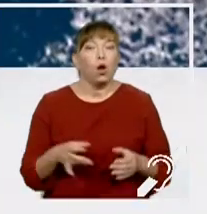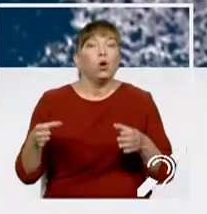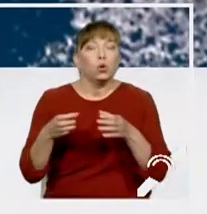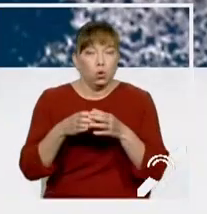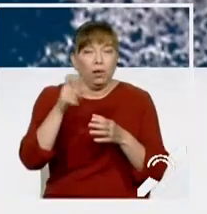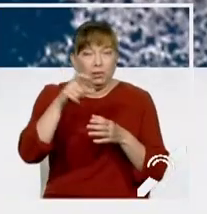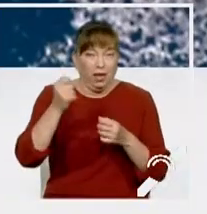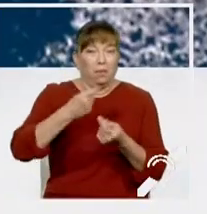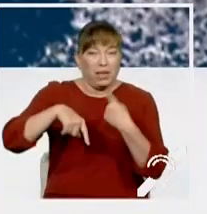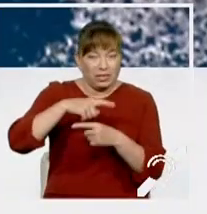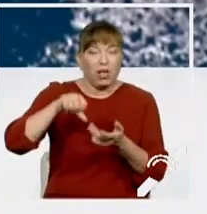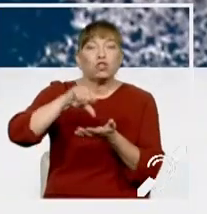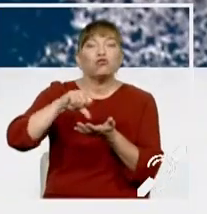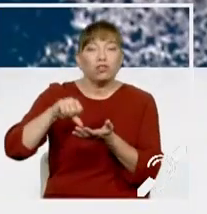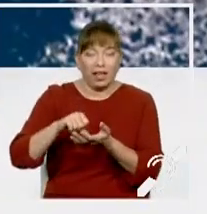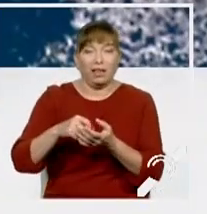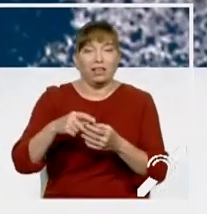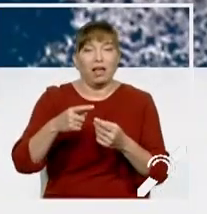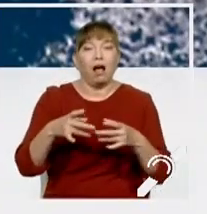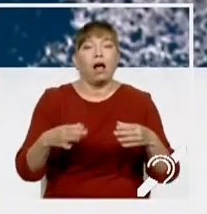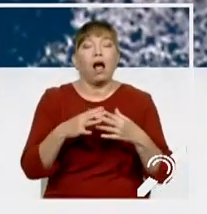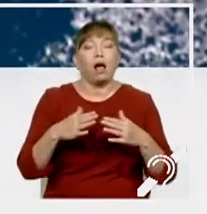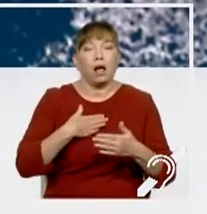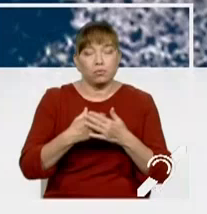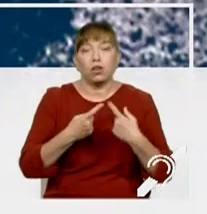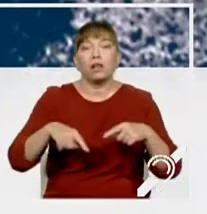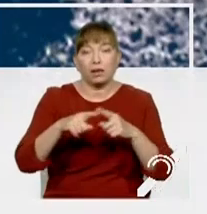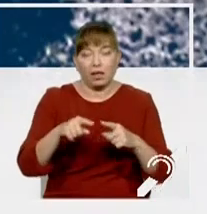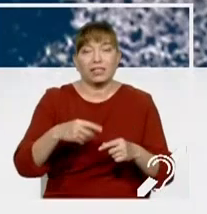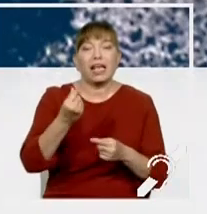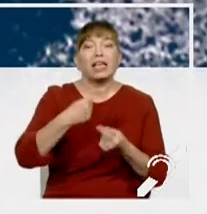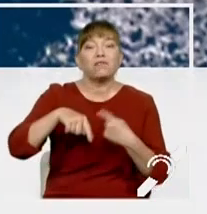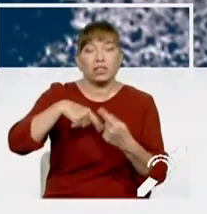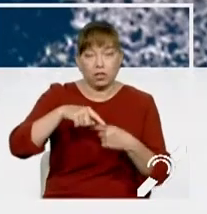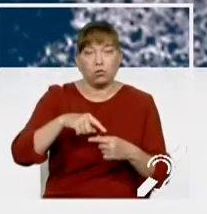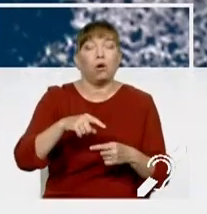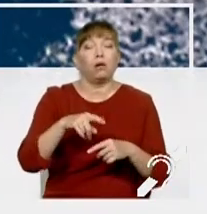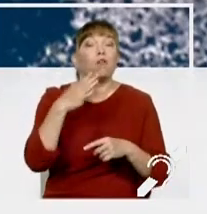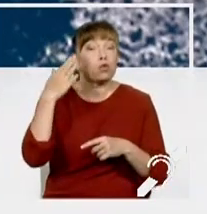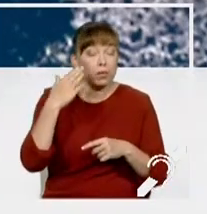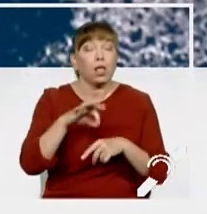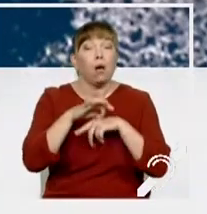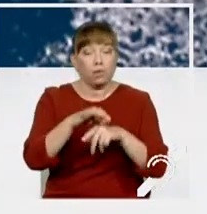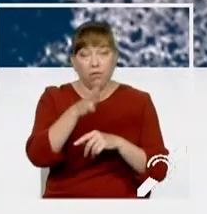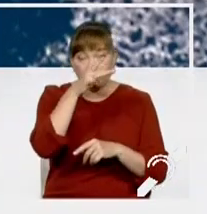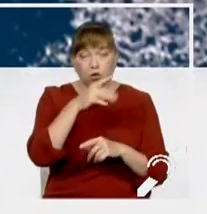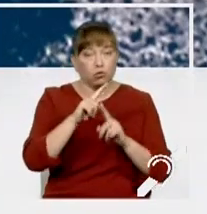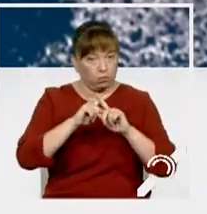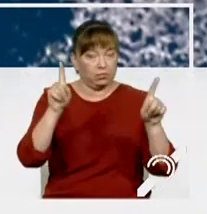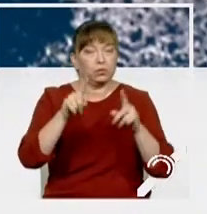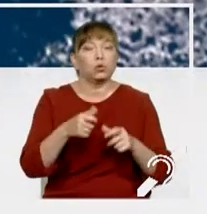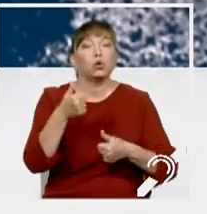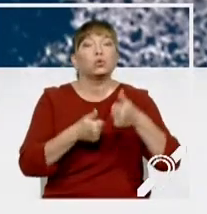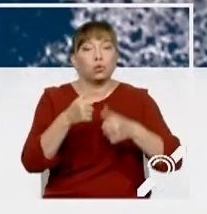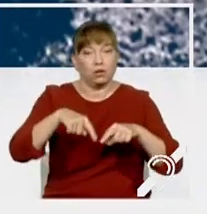Un grup de oameni de afaceri, membri ai Asociației Investitorilor din România în Republica Moldova, au organizat la Chișinău un inedit turneu